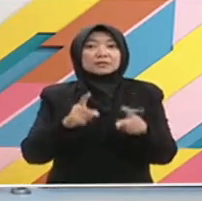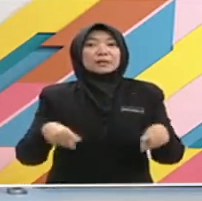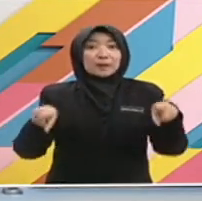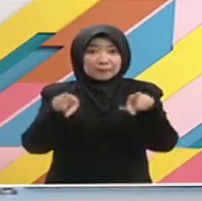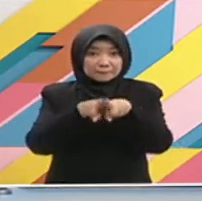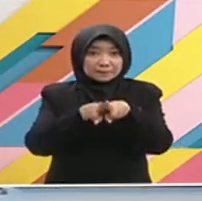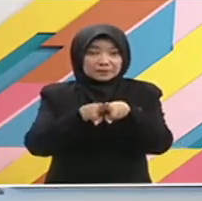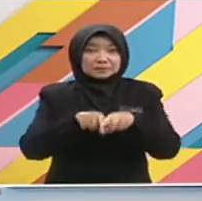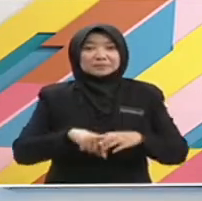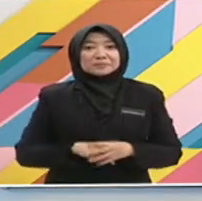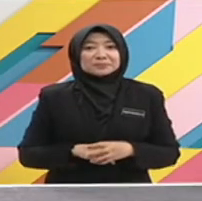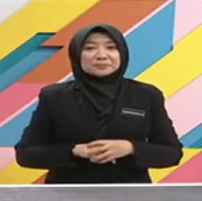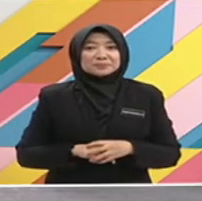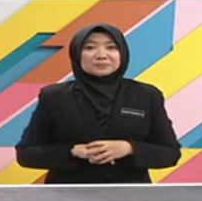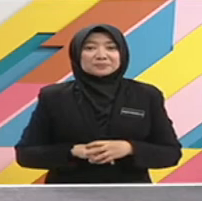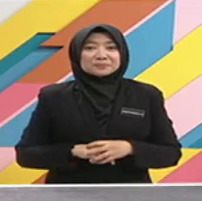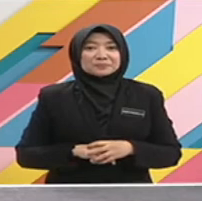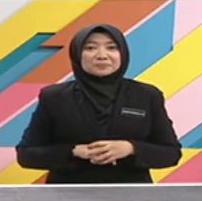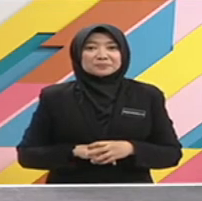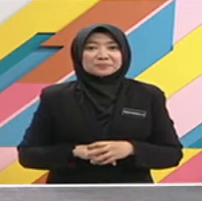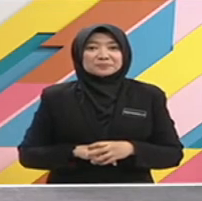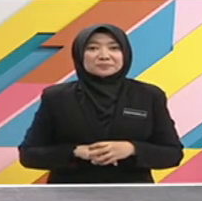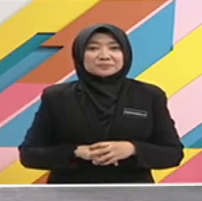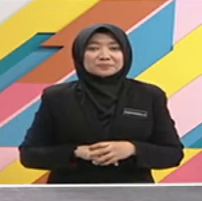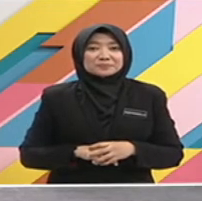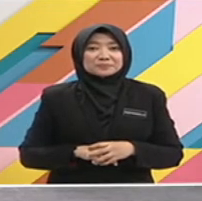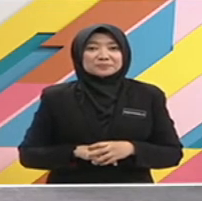Okay. Sampai tersasul-sasul saya sebut nama Nisa hari ini.